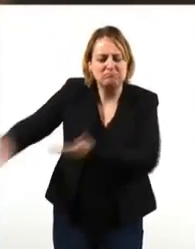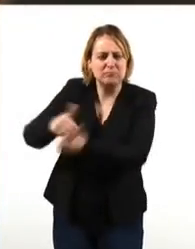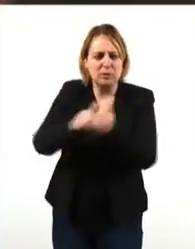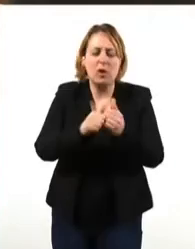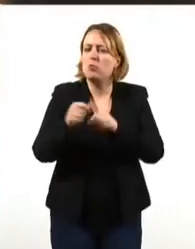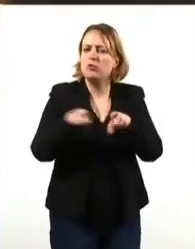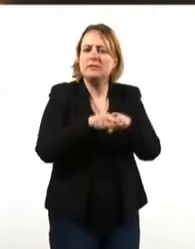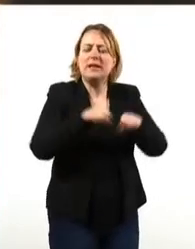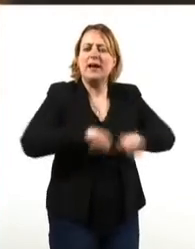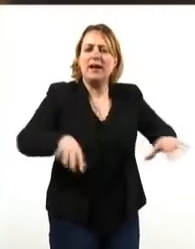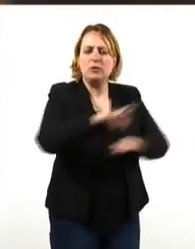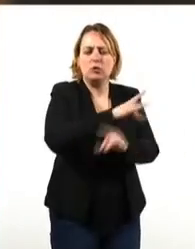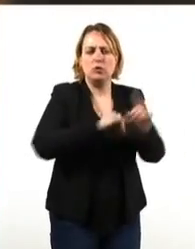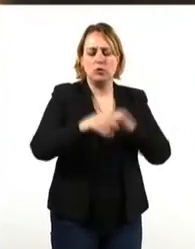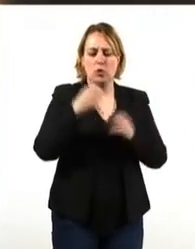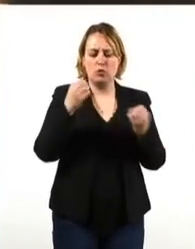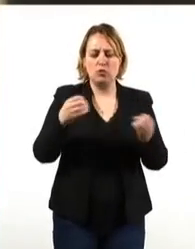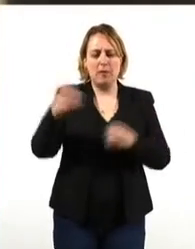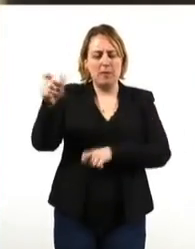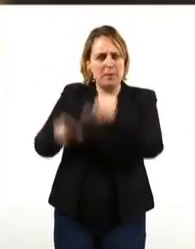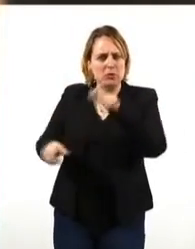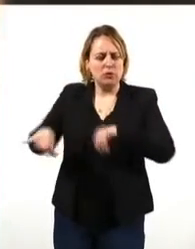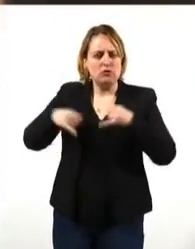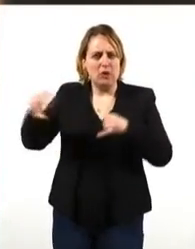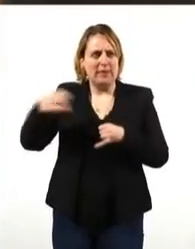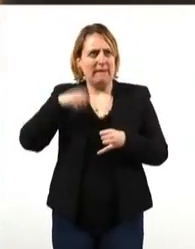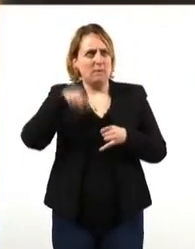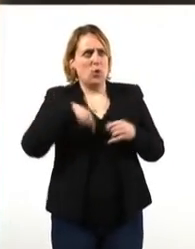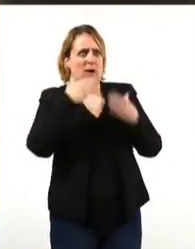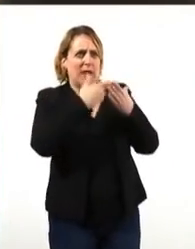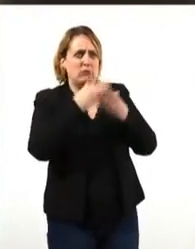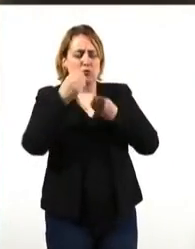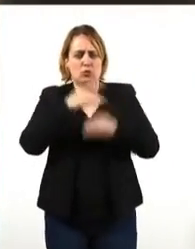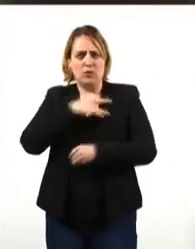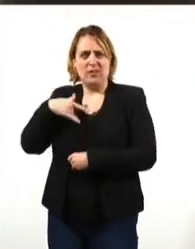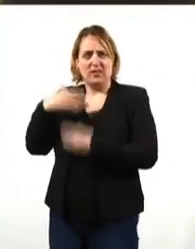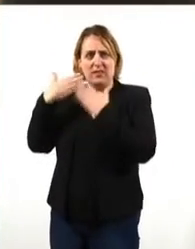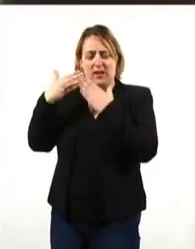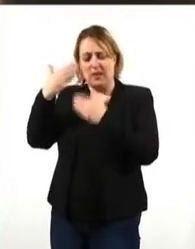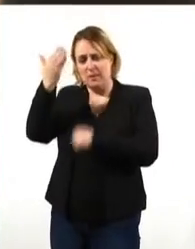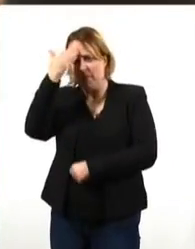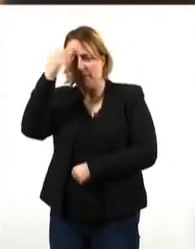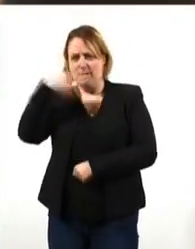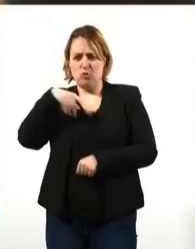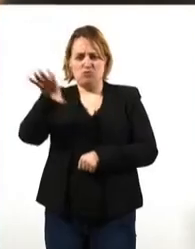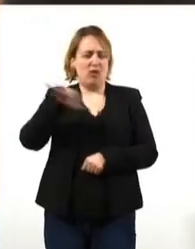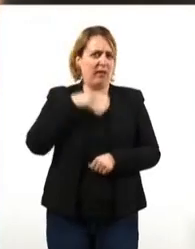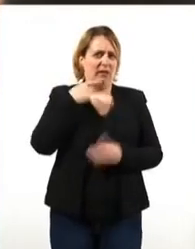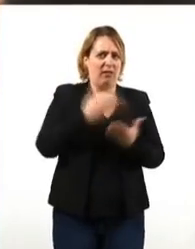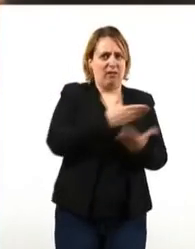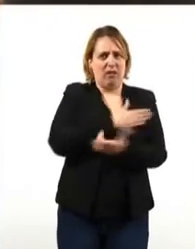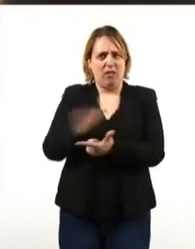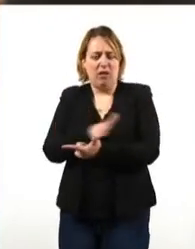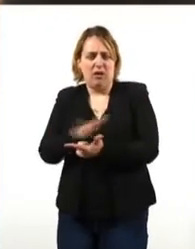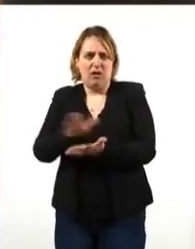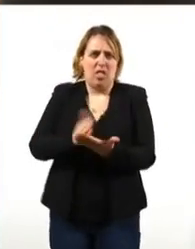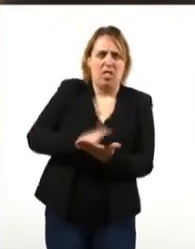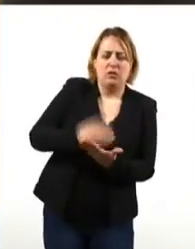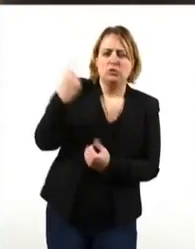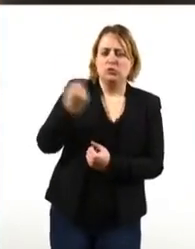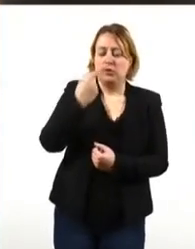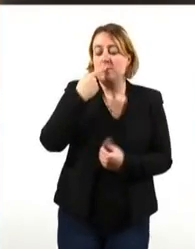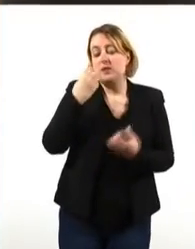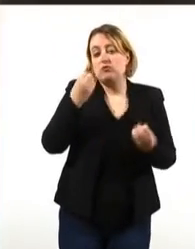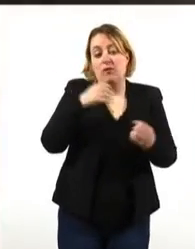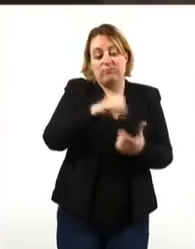de choisir entre sa santé mentale et les études. Et en général, c'est choisir les études parce que on pense à